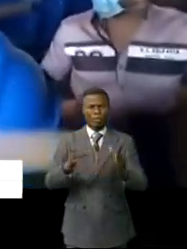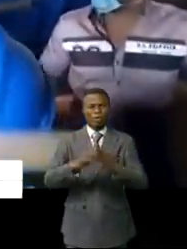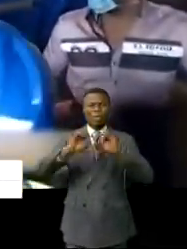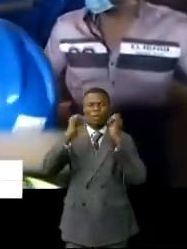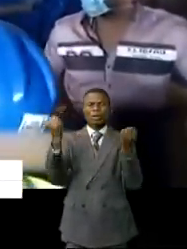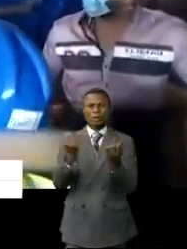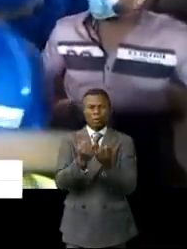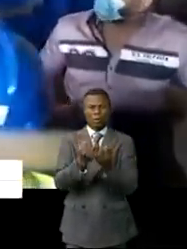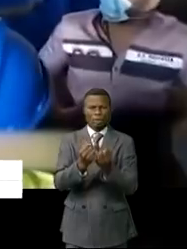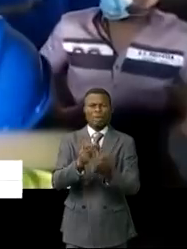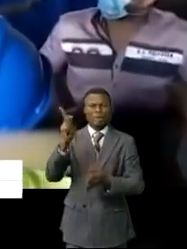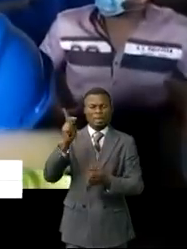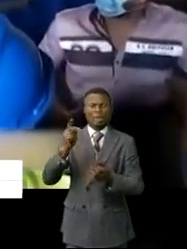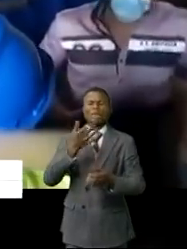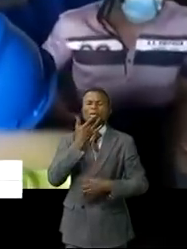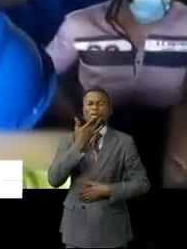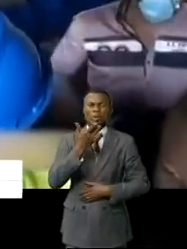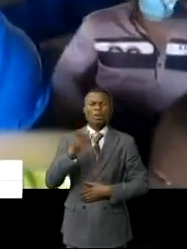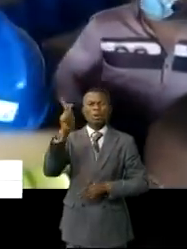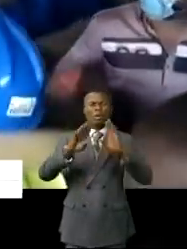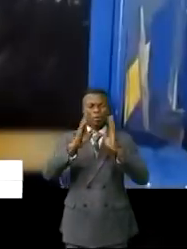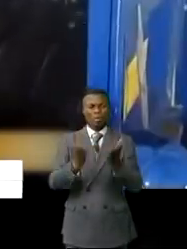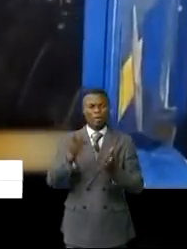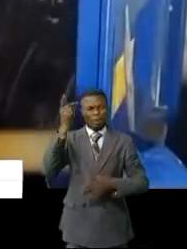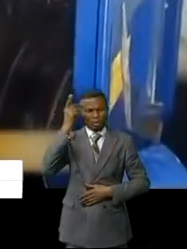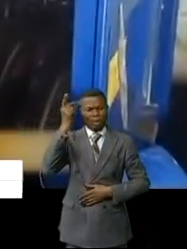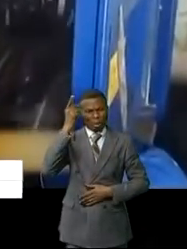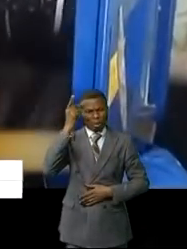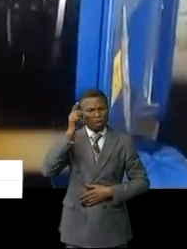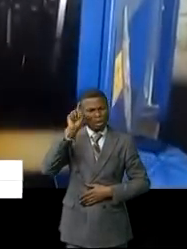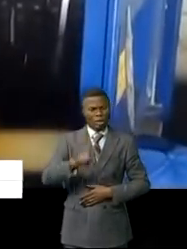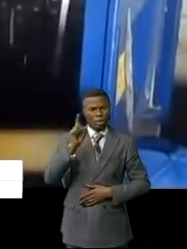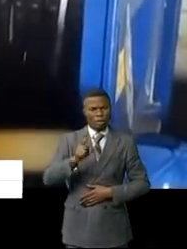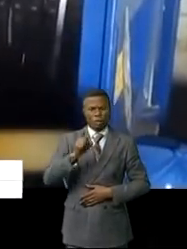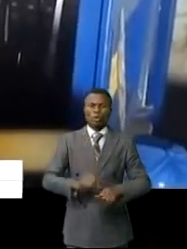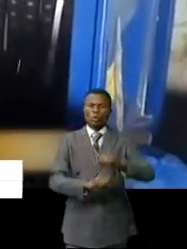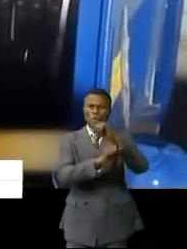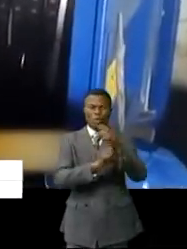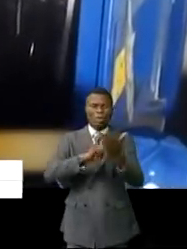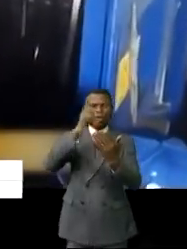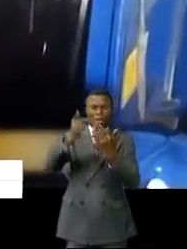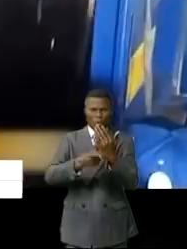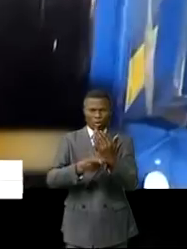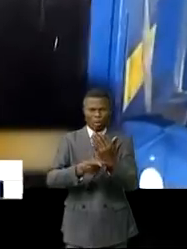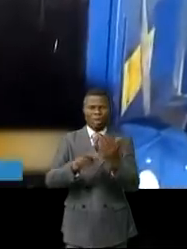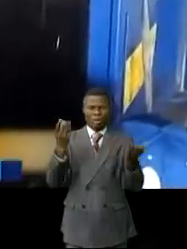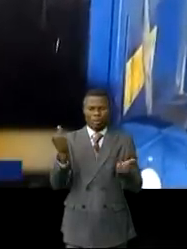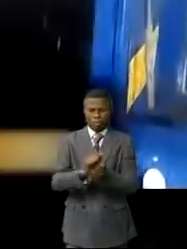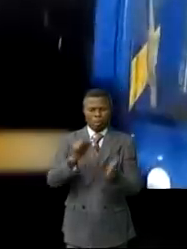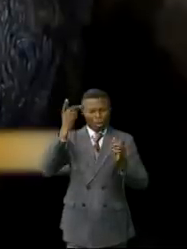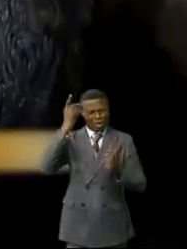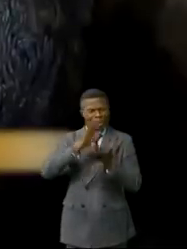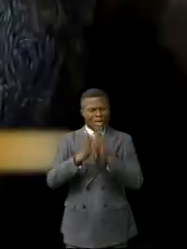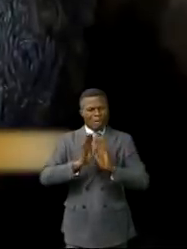société Kintokoplast. La population kinoise est donc appelée à accompagner ce programme pour revêtir